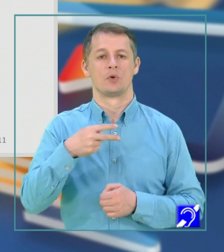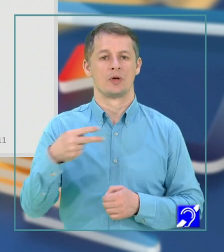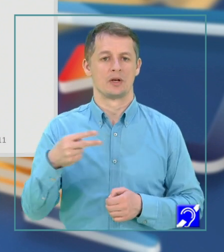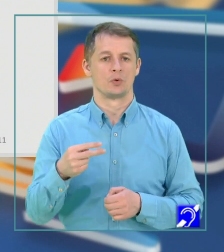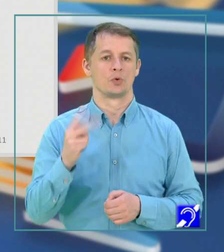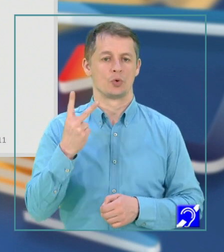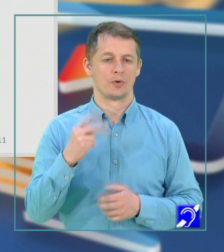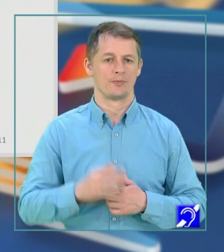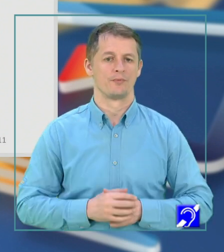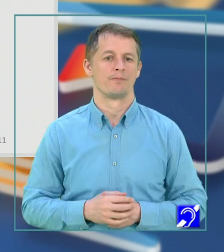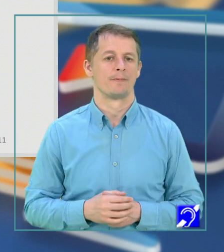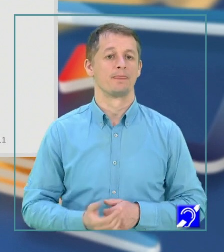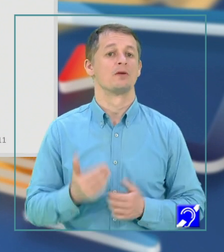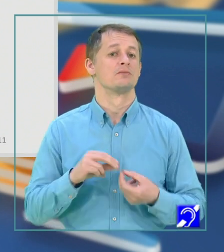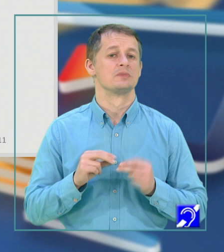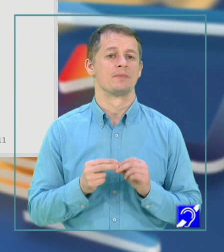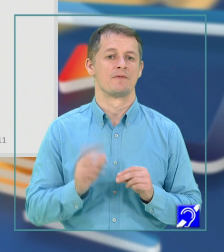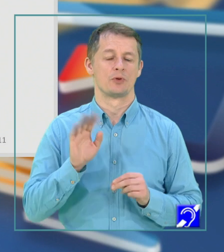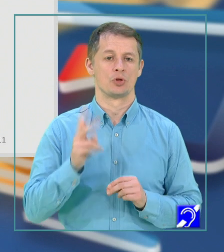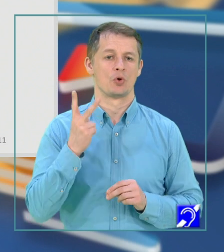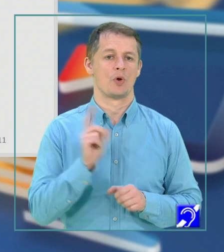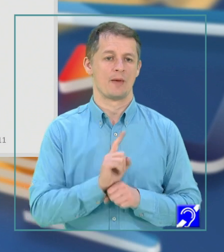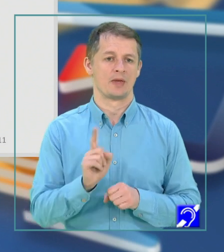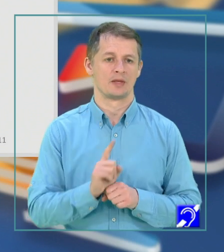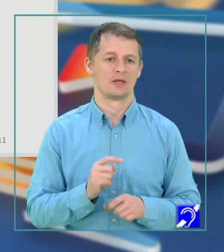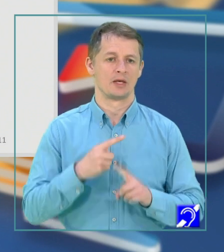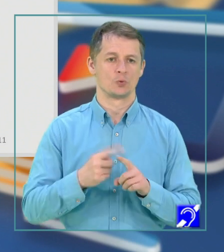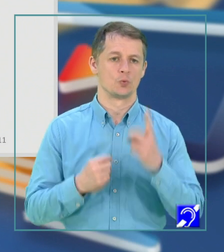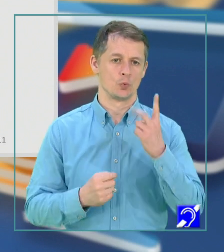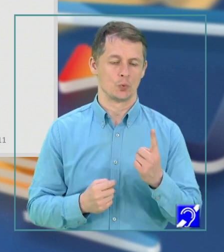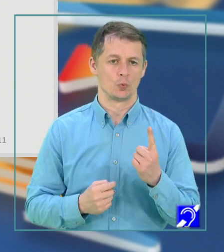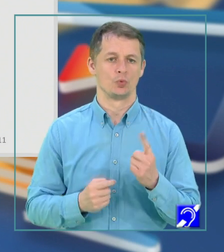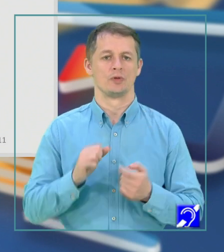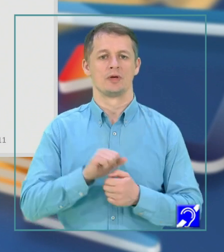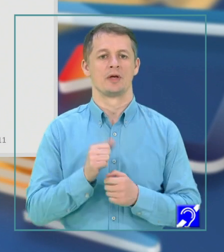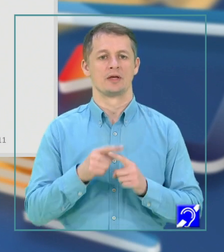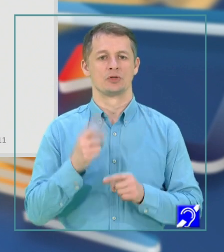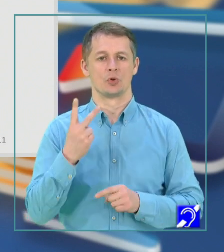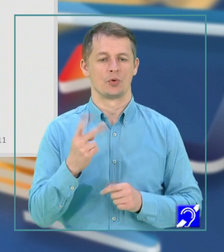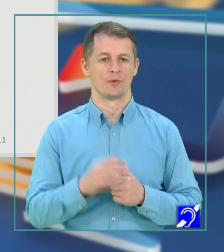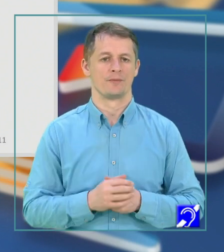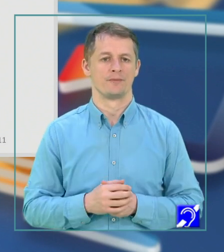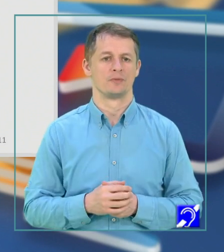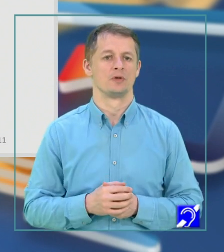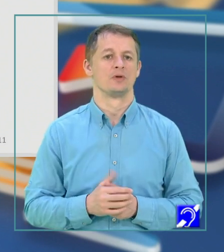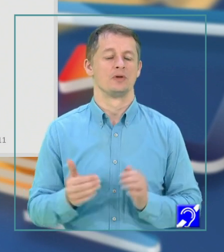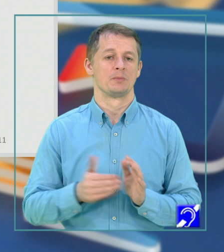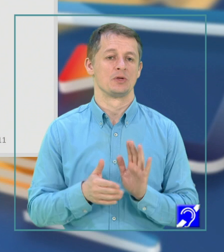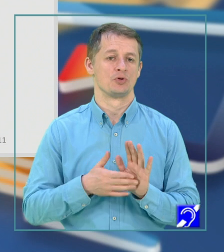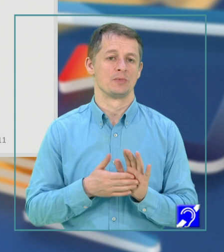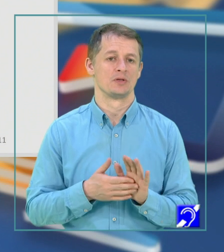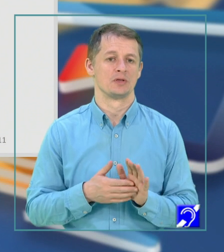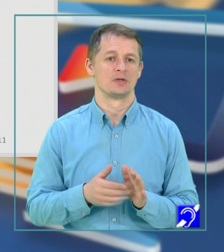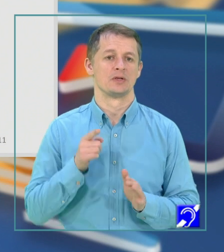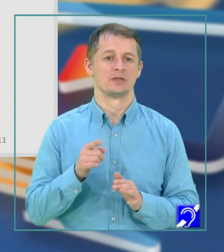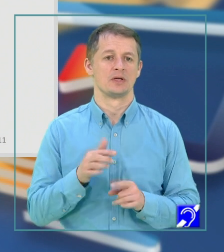cazul nostru înseamnă că vom avea două elemente din m, x1 și x2, și trebuie să demonstrăm că f de x1 compus cu x2 este egal cu f de x1